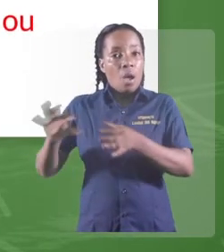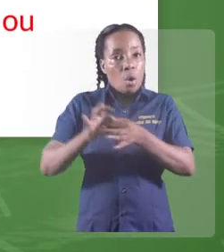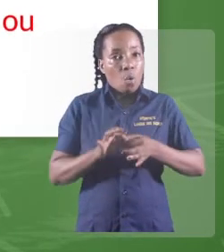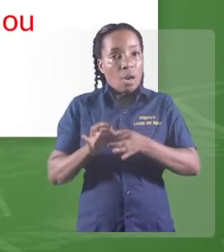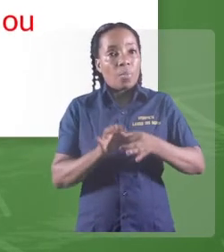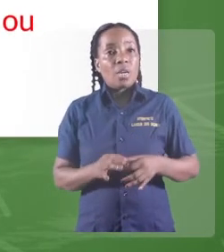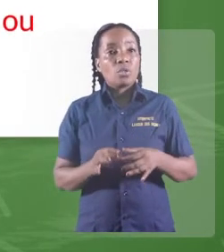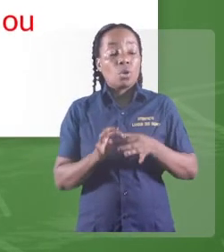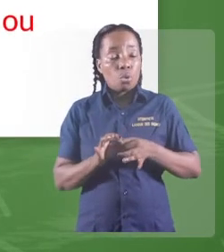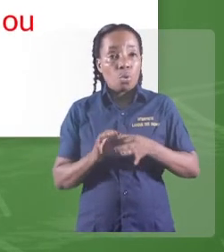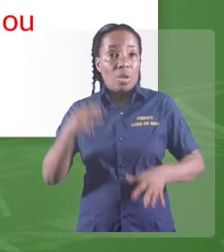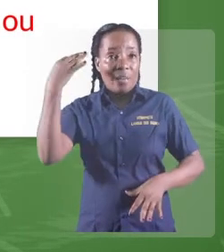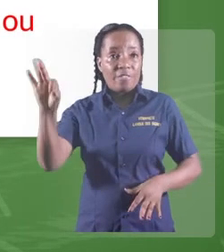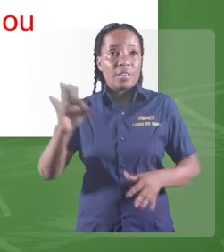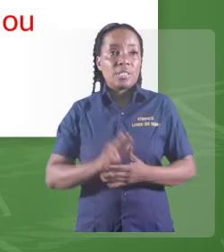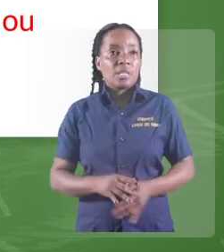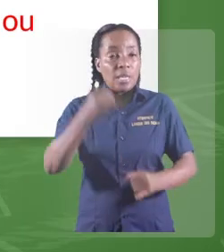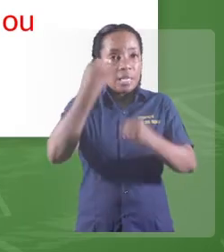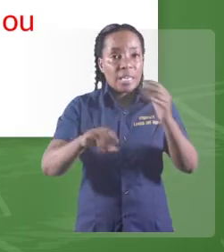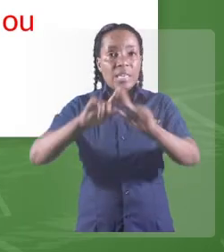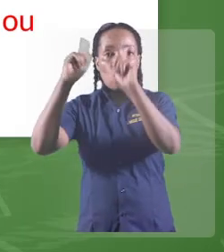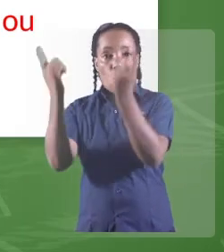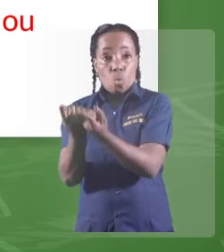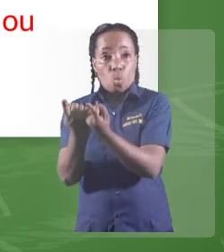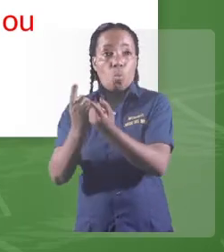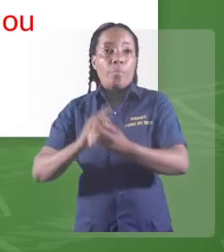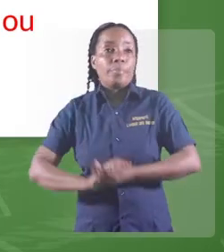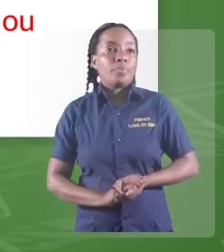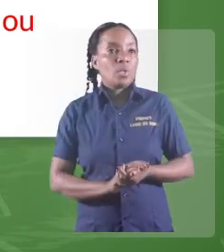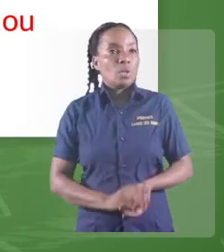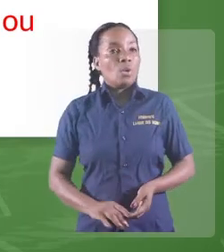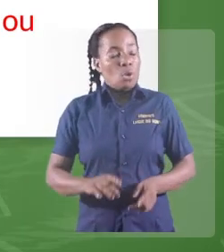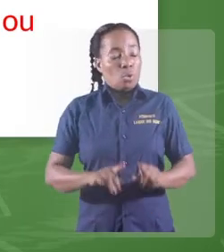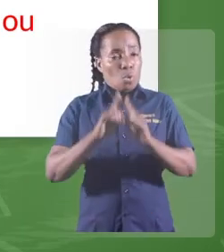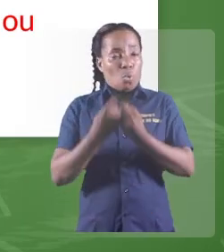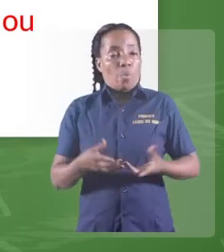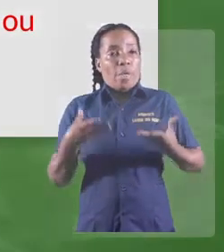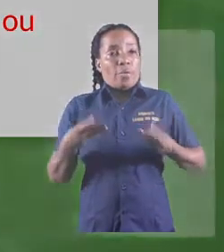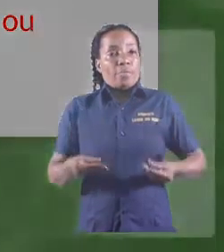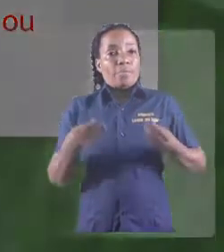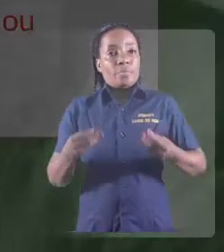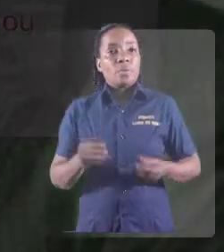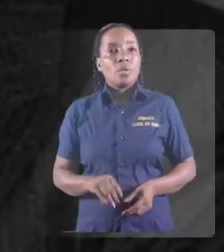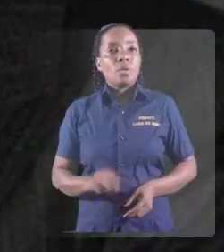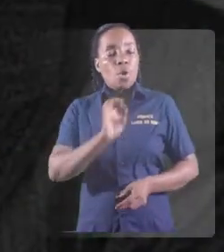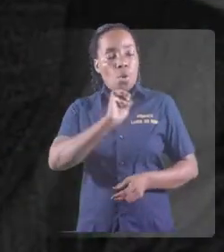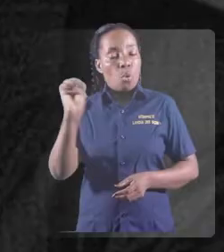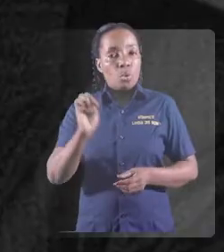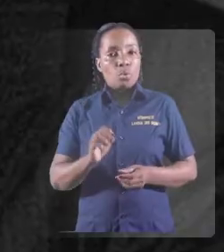la tendance modérée ou réformiste, elle est incarnée par Ferhat Abbas. C'est